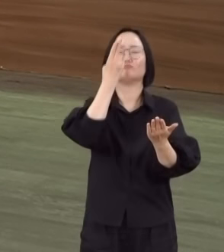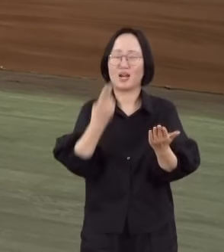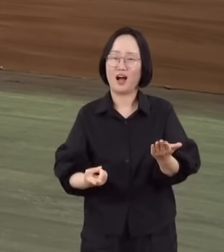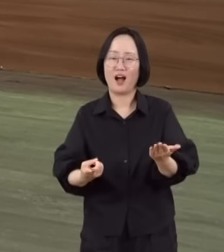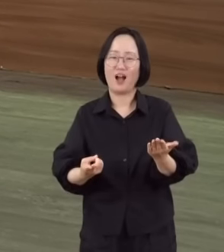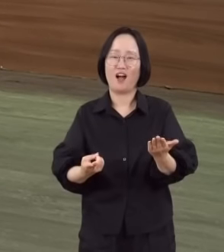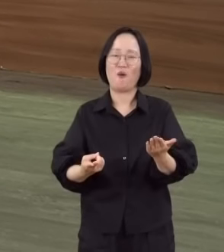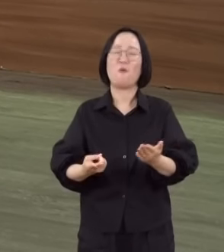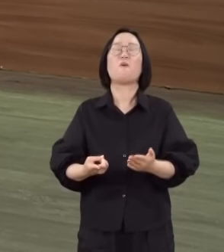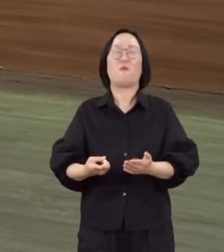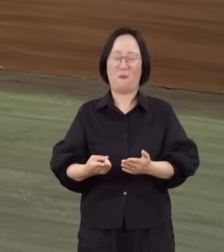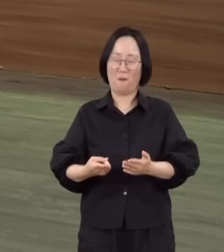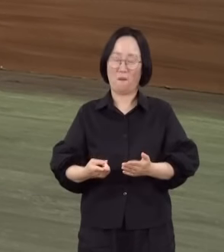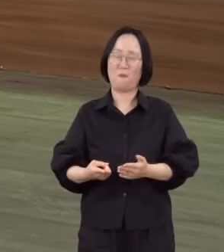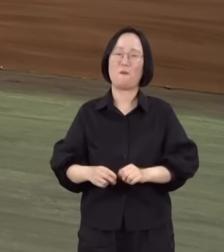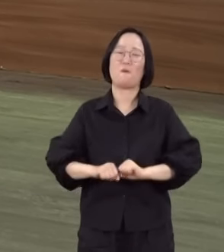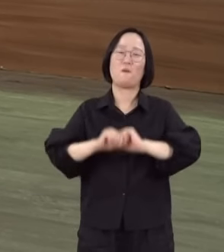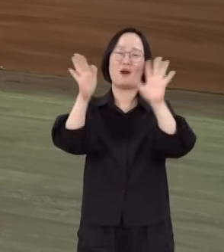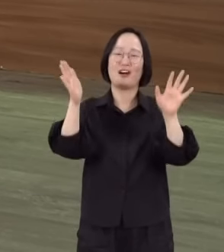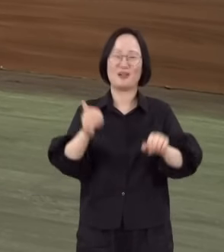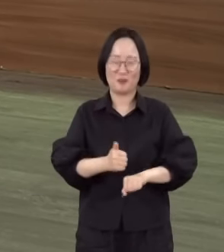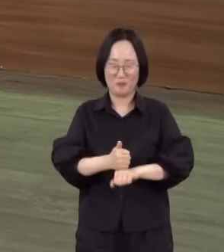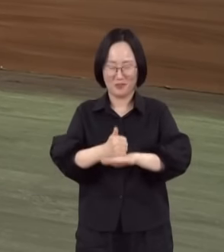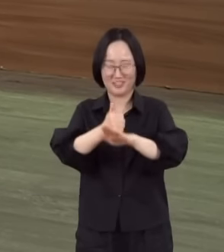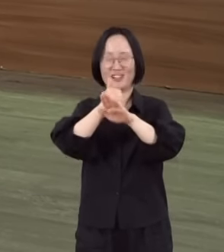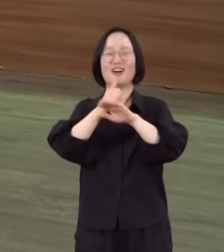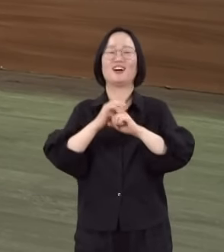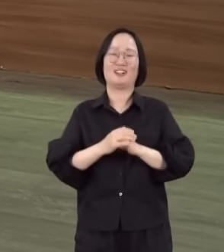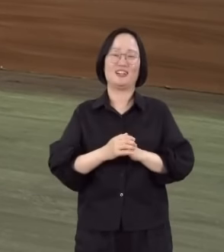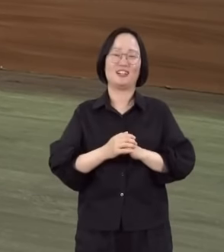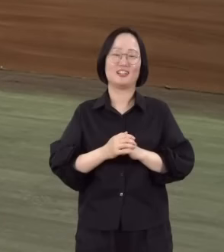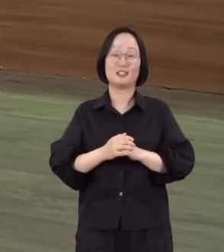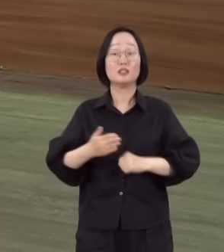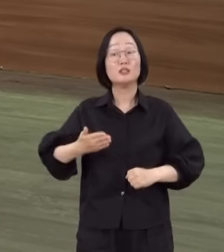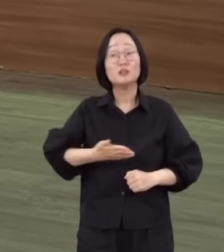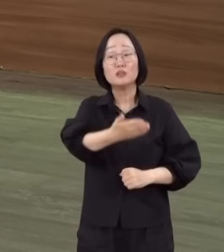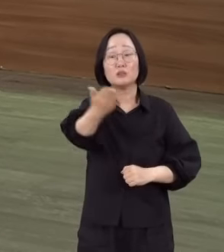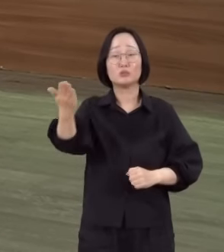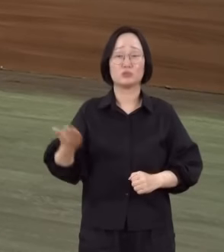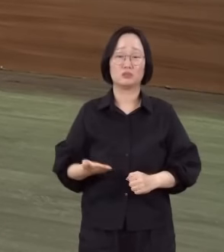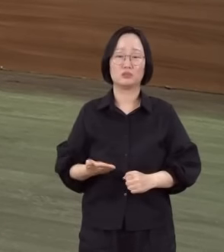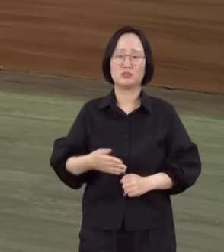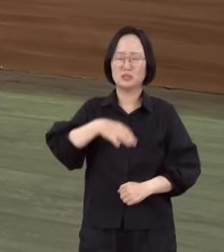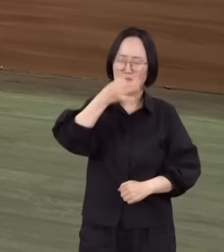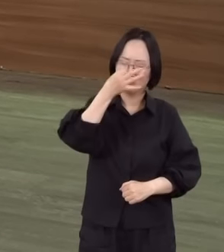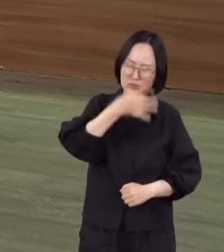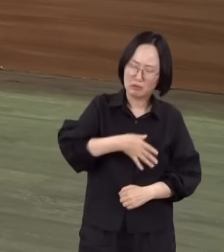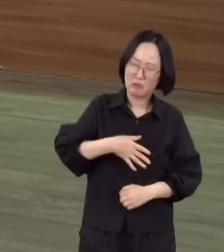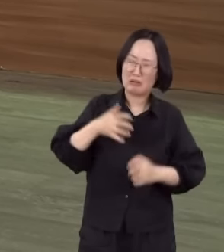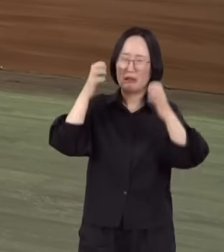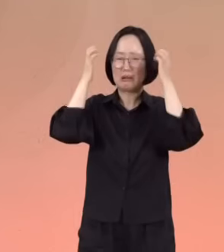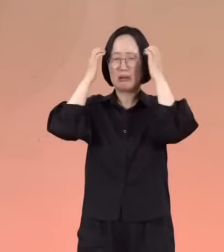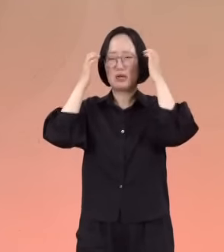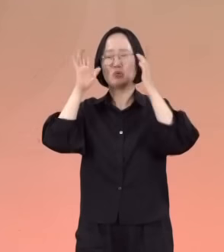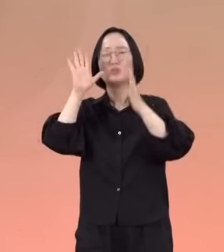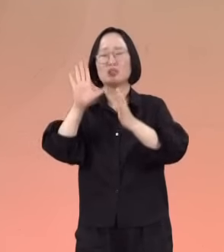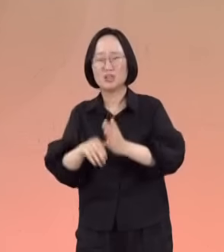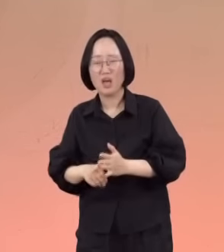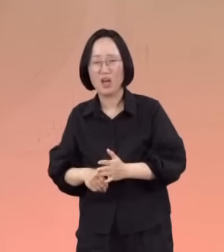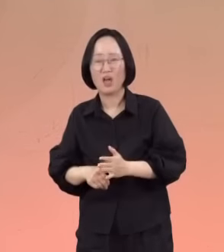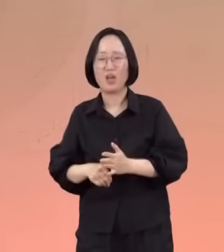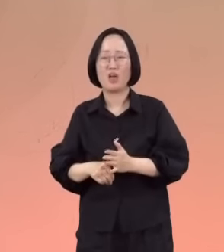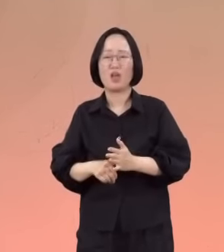여러분 힘들고 괴로우면 지금 바로 염불 하세요 부처님 하고 염불 하세요